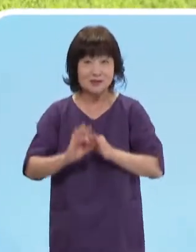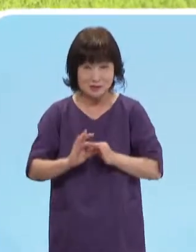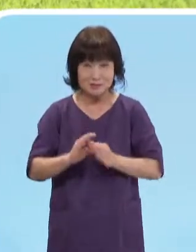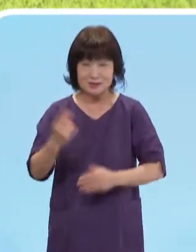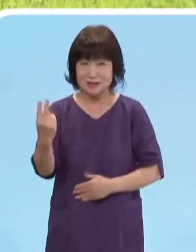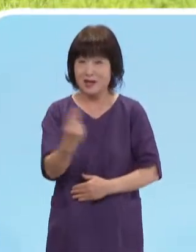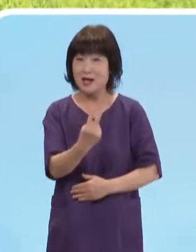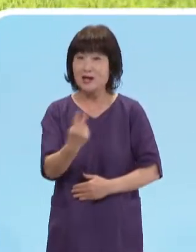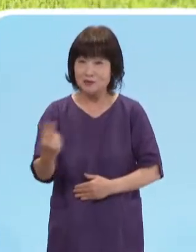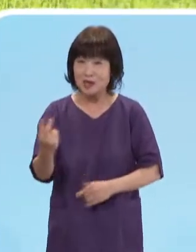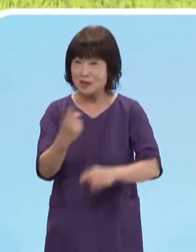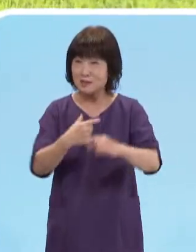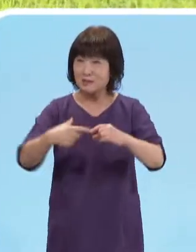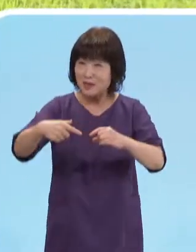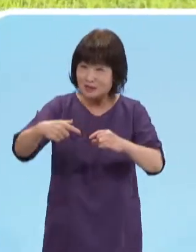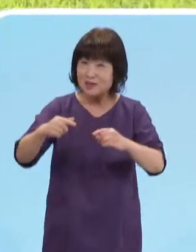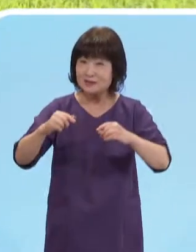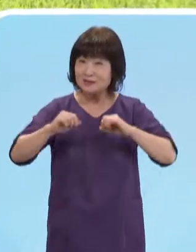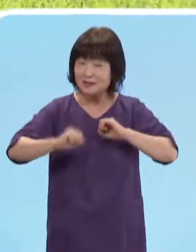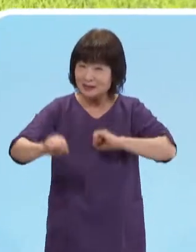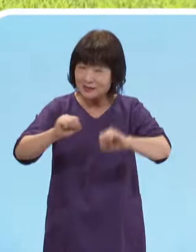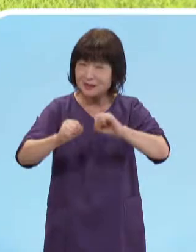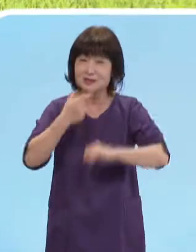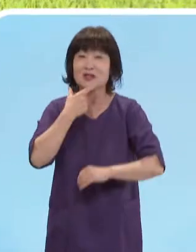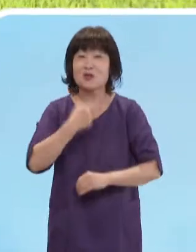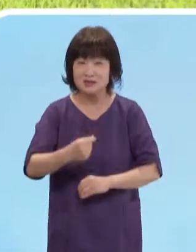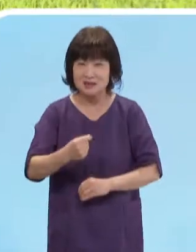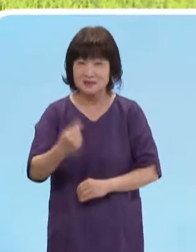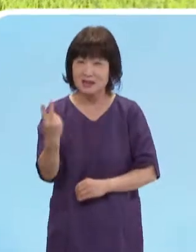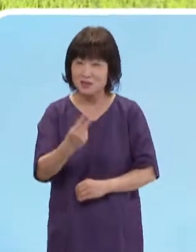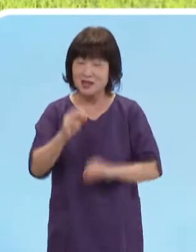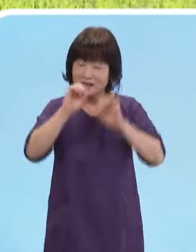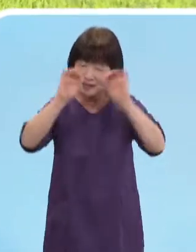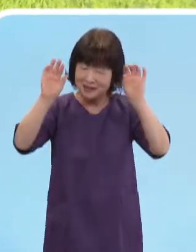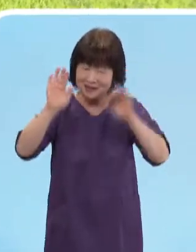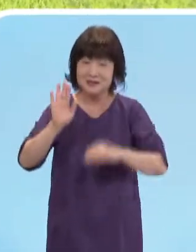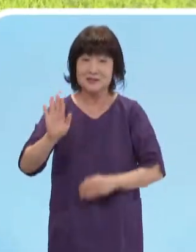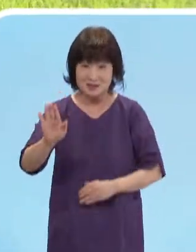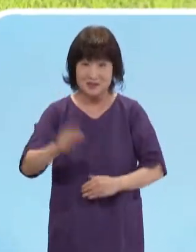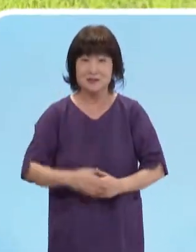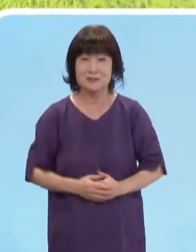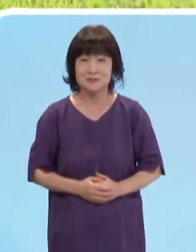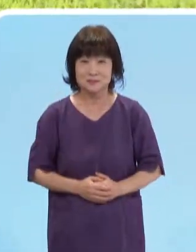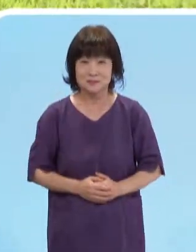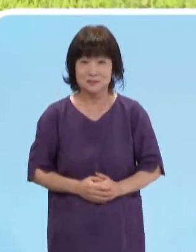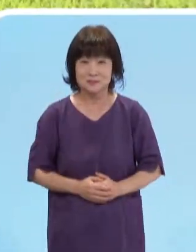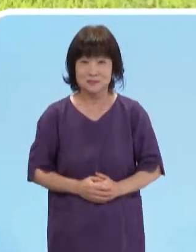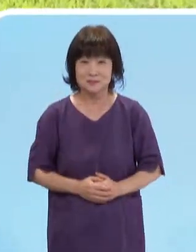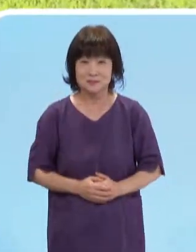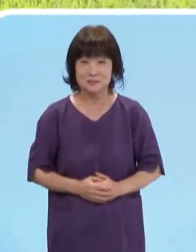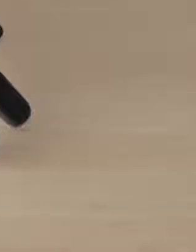彩雲を盛り上げていってほしいですね。藤村さん、中谷さん、確かに輝いてました。